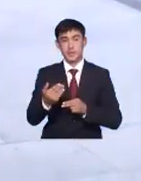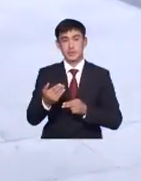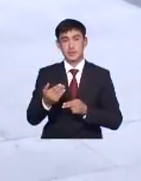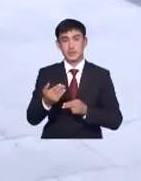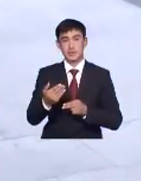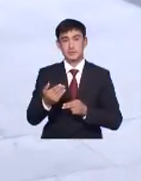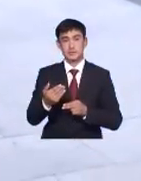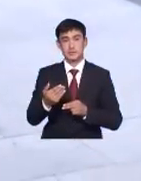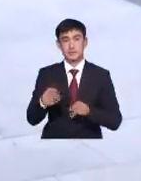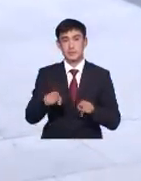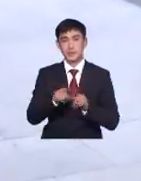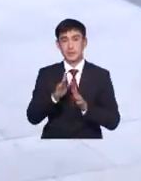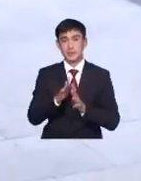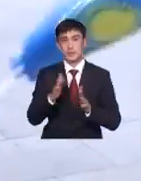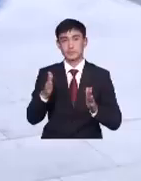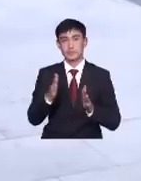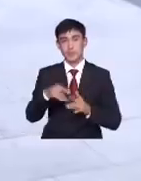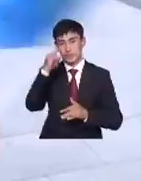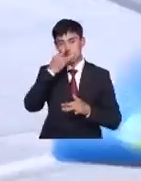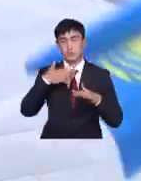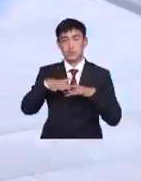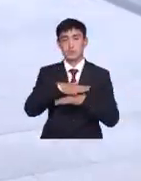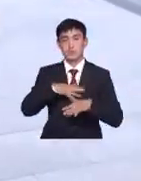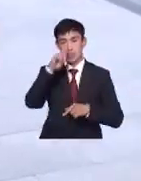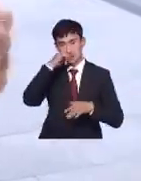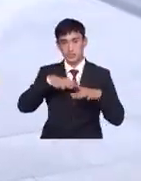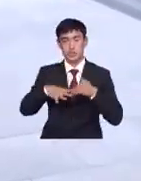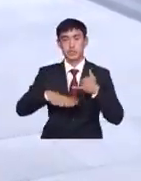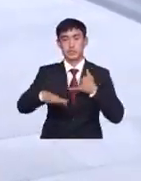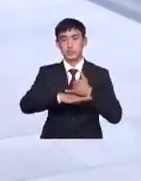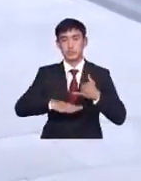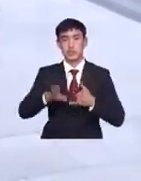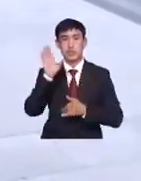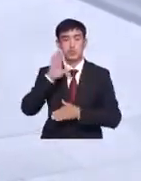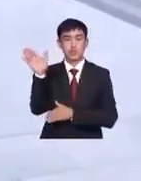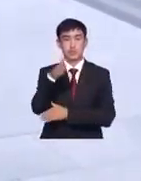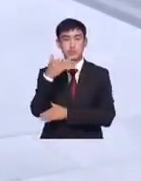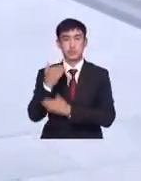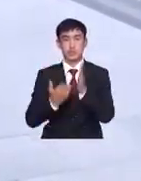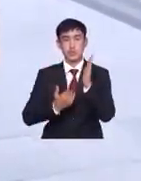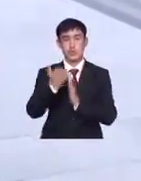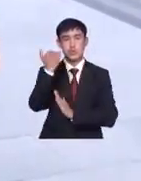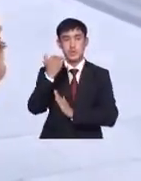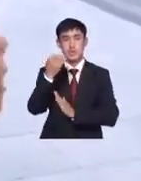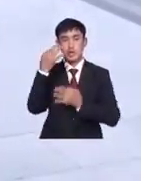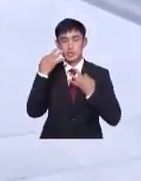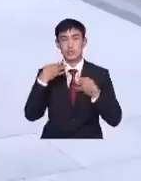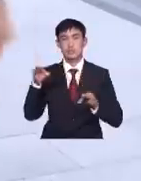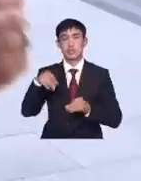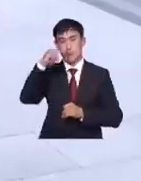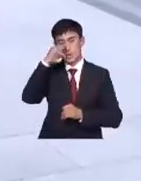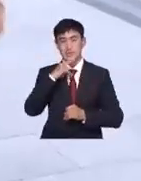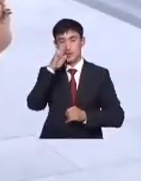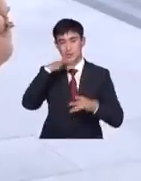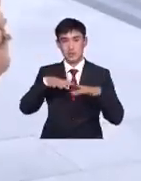дейміз. Осындай Қазақстанның, қазақ ұлтымыздың, қазақ жеріміздің атын, көк туымыздың байрағын көкке желбіретіп, қазақ деген